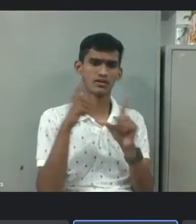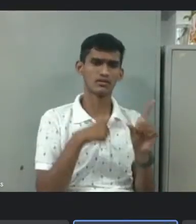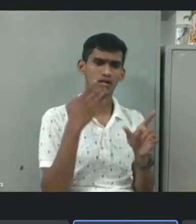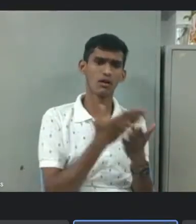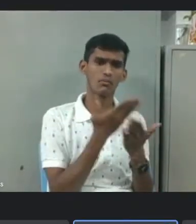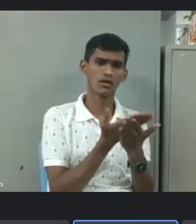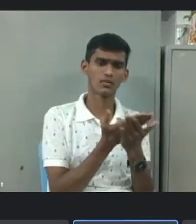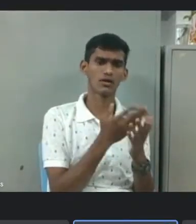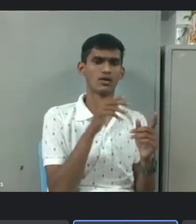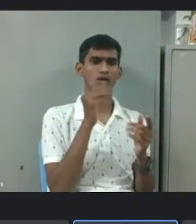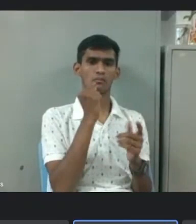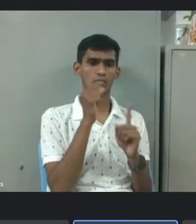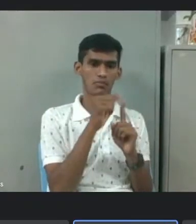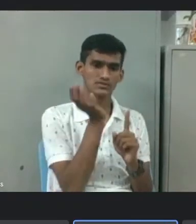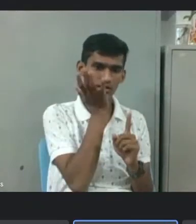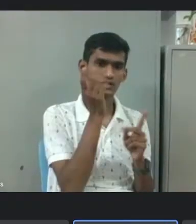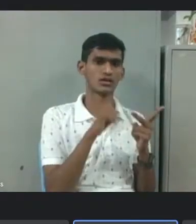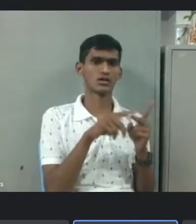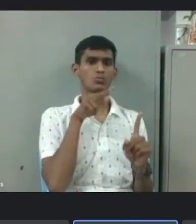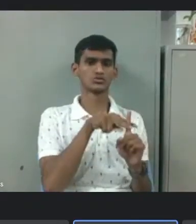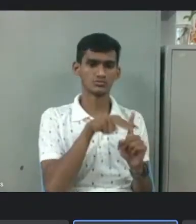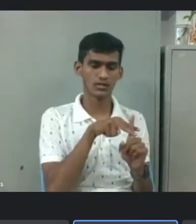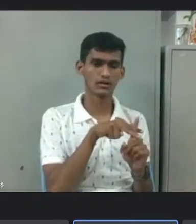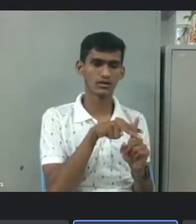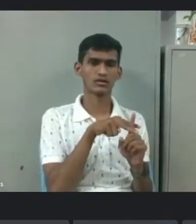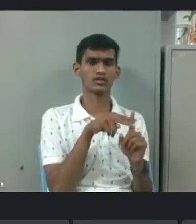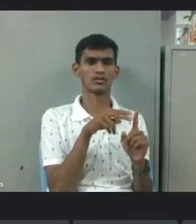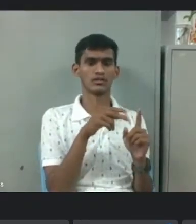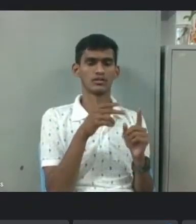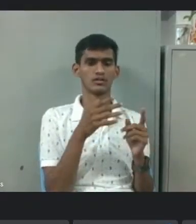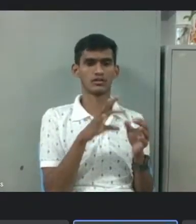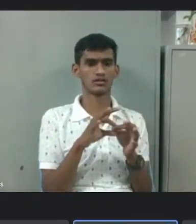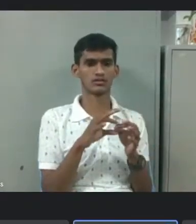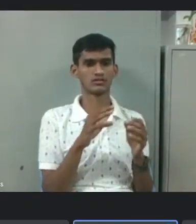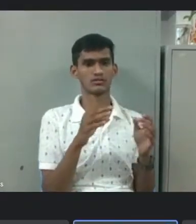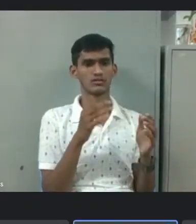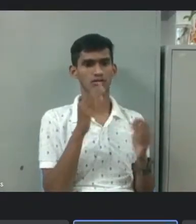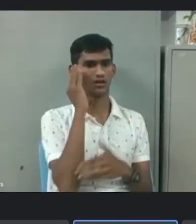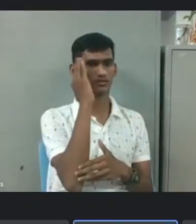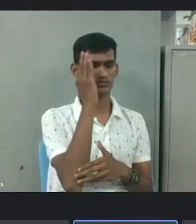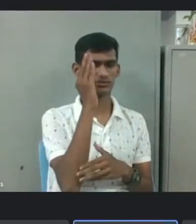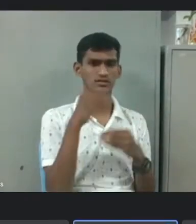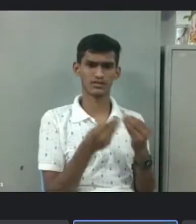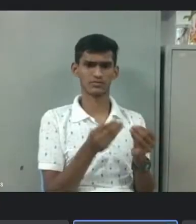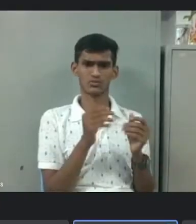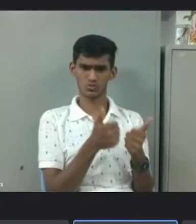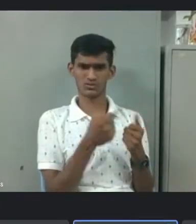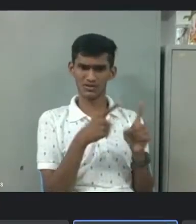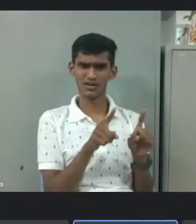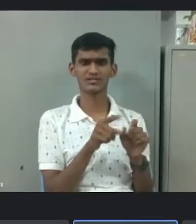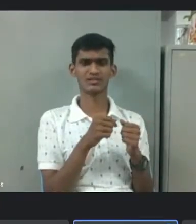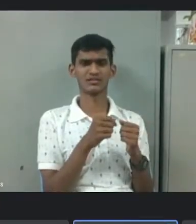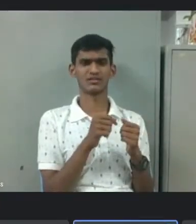പഞ്ചായത്തിലും മുനിസിപ്പാലിറ്റി അടിസ്ഥാനത്തിലൊക്കെ അങ്ങനെ ഒന്ന് ഒരു ഇത് ചെയ്യണത് നല്ലതല്ലേ? കാരണം ഒരുപാട് പേര്